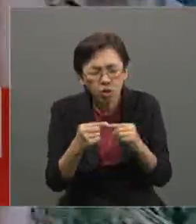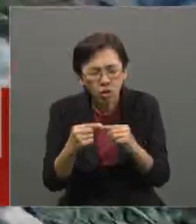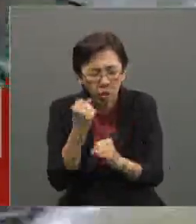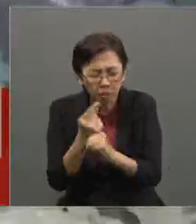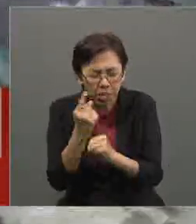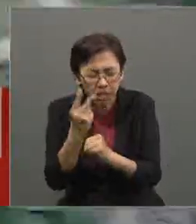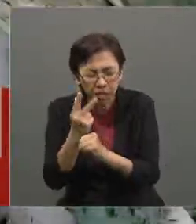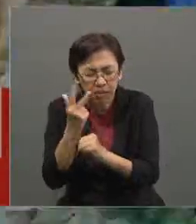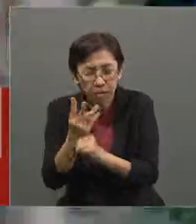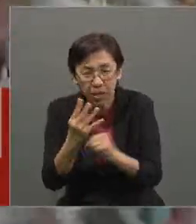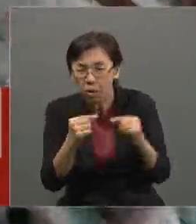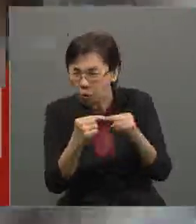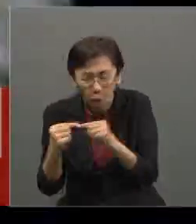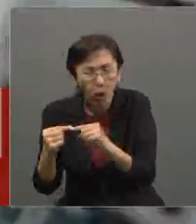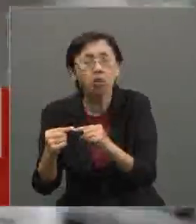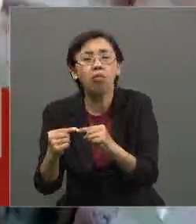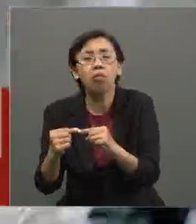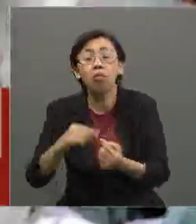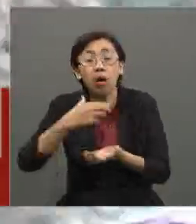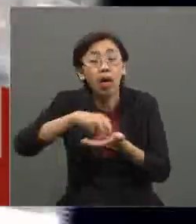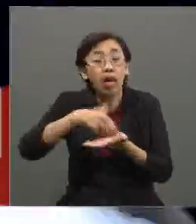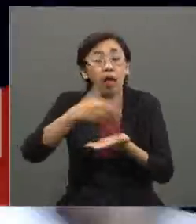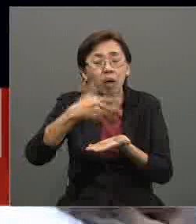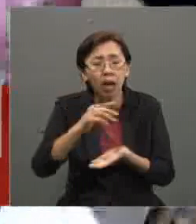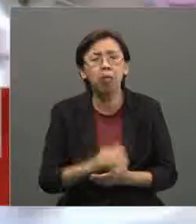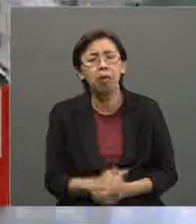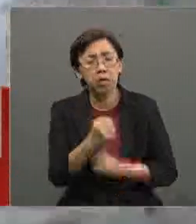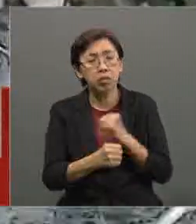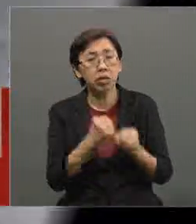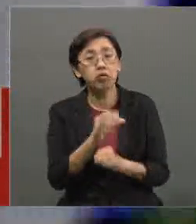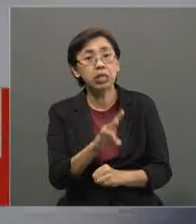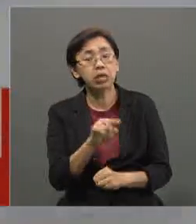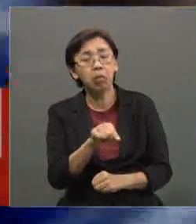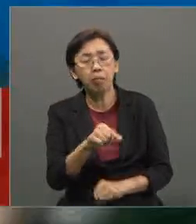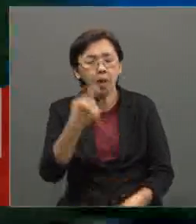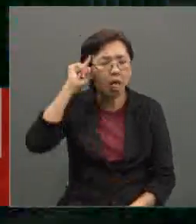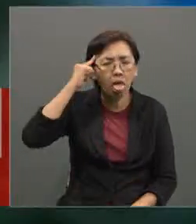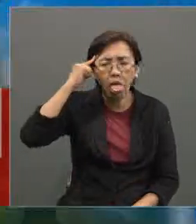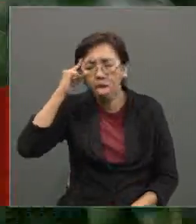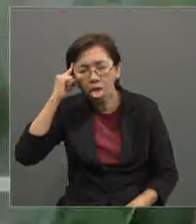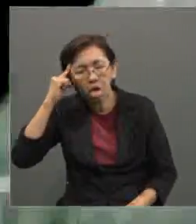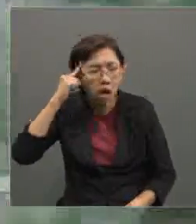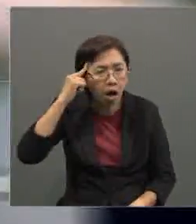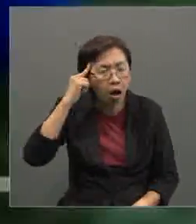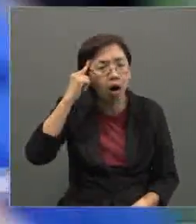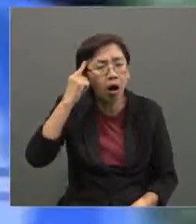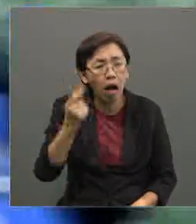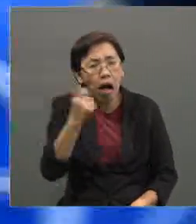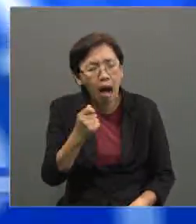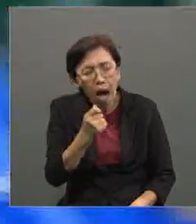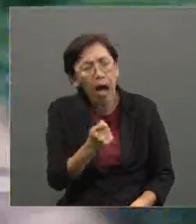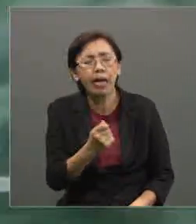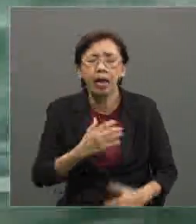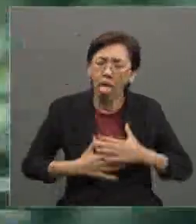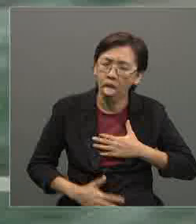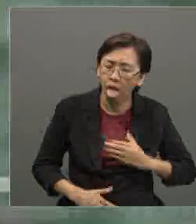4ปีอย่างที่เรียนให้ให้ฟังไปนะคะว่าตอนที่เกิดเหตุเด็กเนี่ยไม่รู้เลยว่าสิ่งที่ตัวเองโดนกระทำเนี่ยคือ